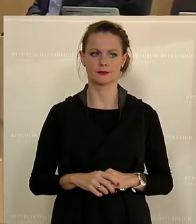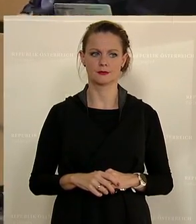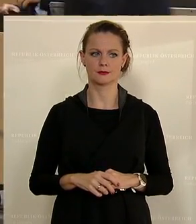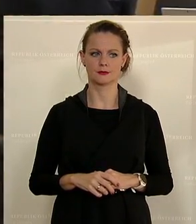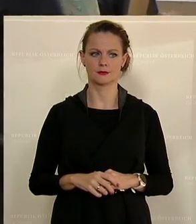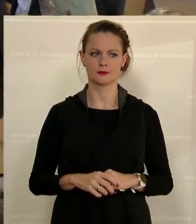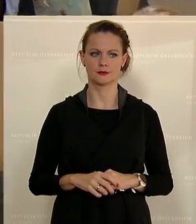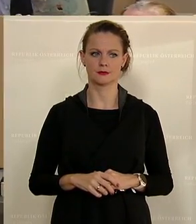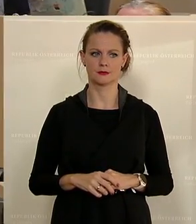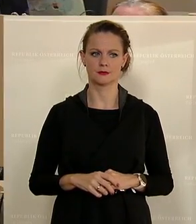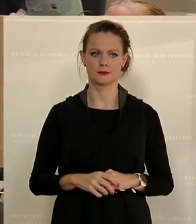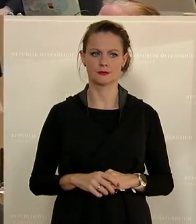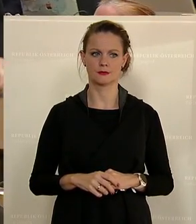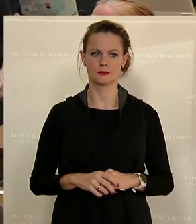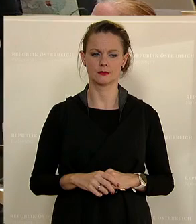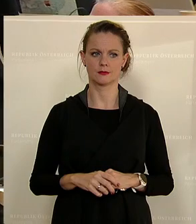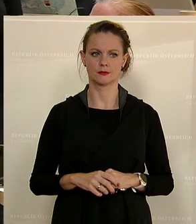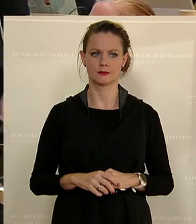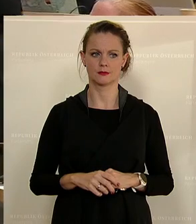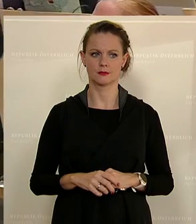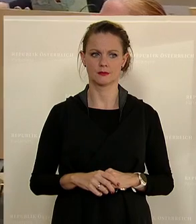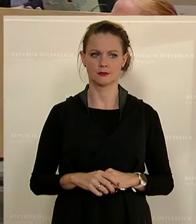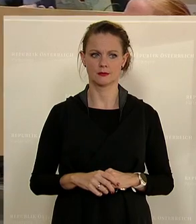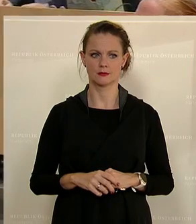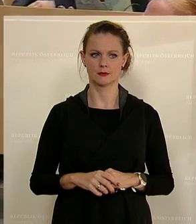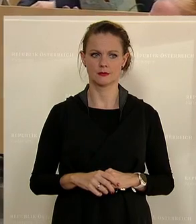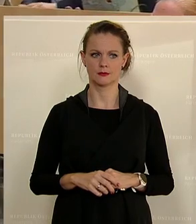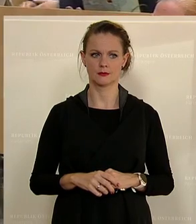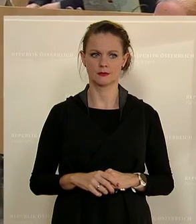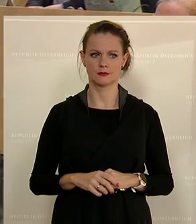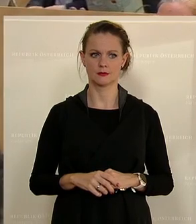Botschaftsangehörigen in Österreich prüfen lassen, mit der Möglichkeit ihrer Ausweisung, sagt Ian.